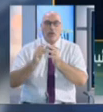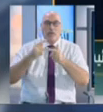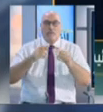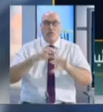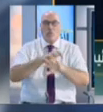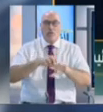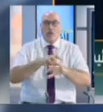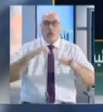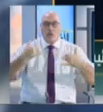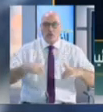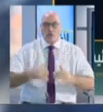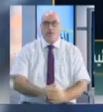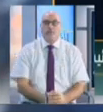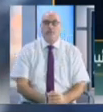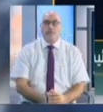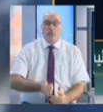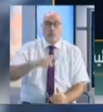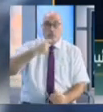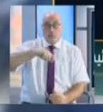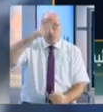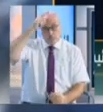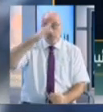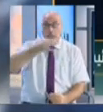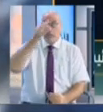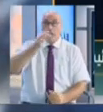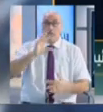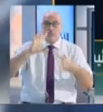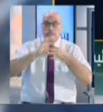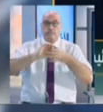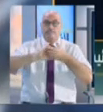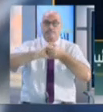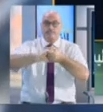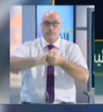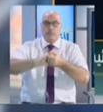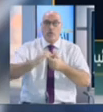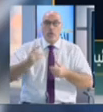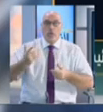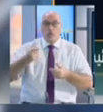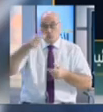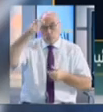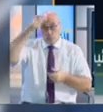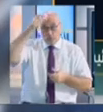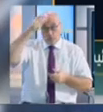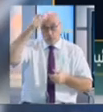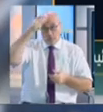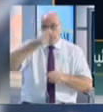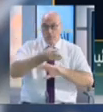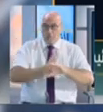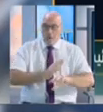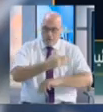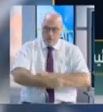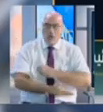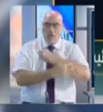ولايات الوطن، معربا عن تضامنه ومؤازرته ووقوف الشقيقة تونس إلى جانب الجزائر في